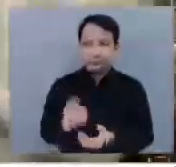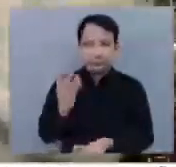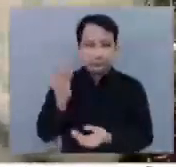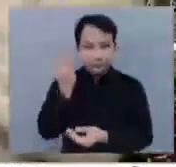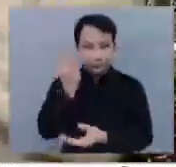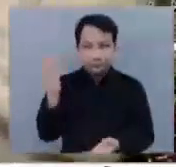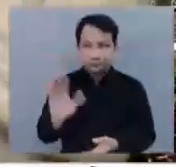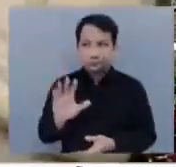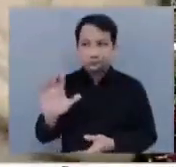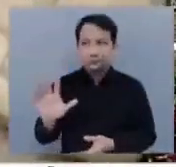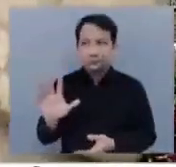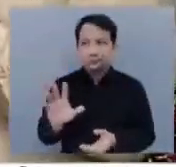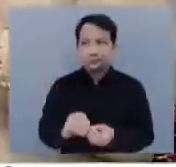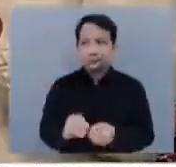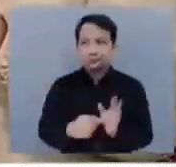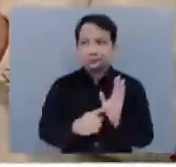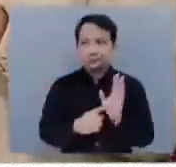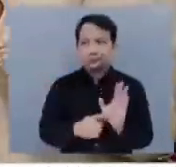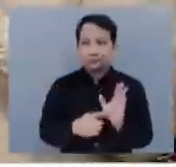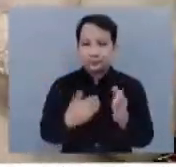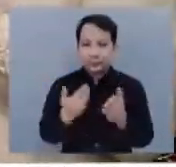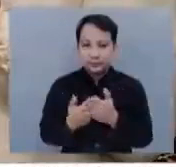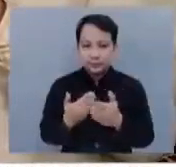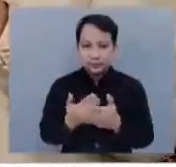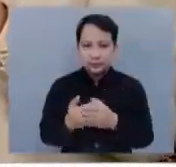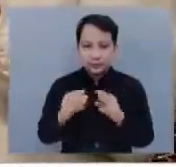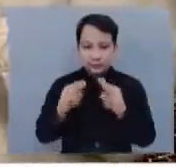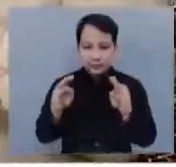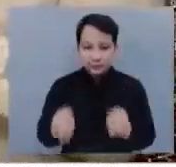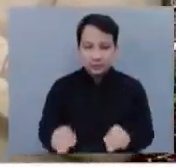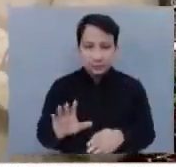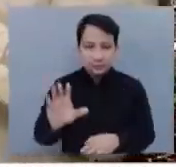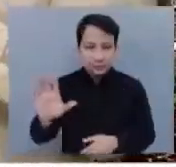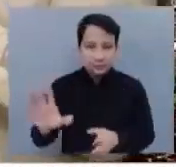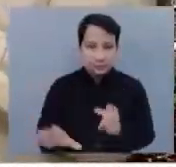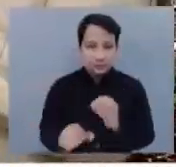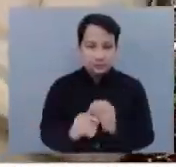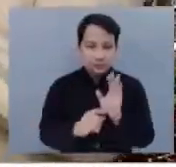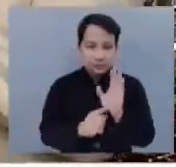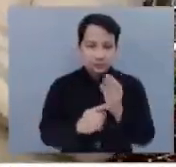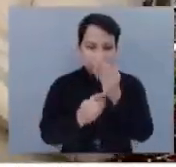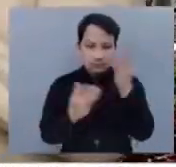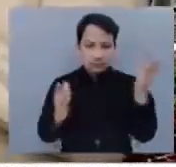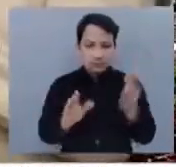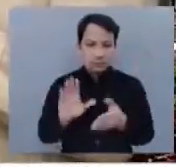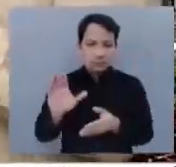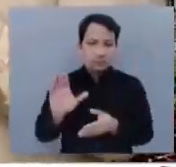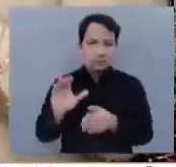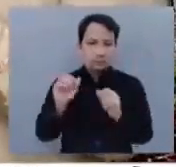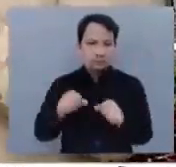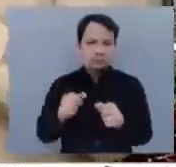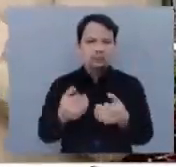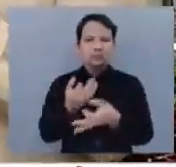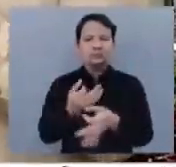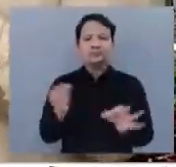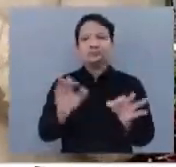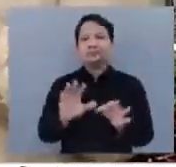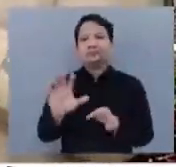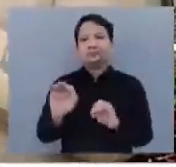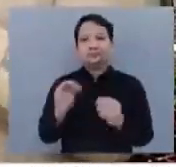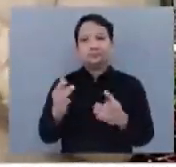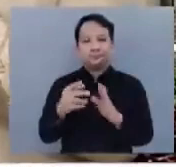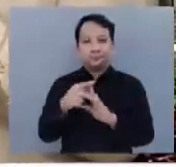man po kayong malapit na museo po namin, no, sa inyong lugar, maaari nyo pong puntahan, libre po ito, no, wala pong bayad. Bukas po